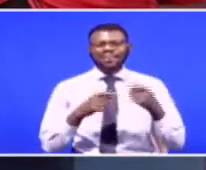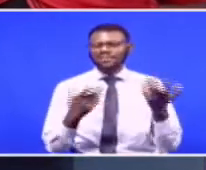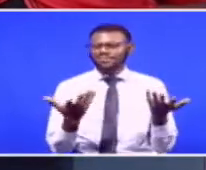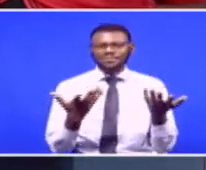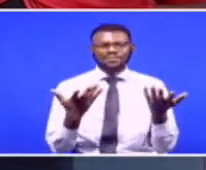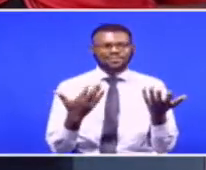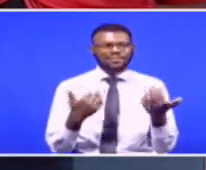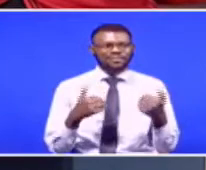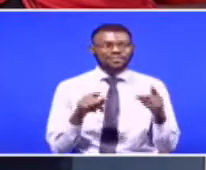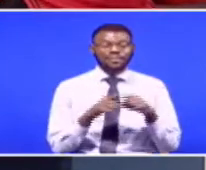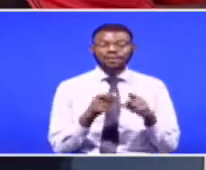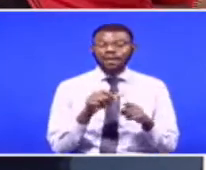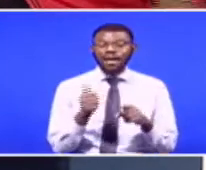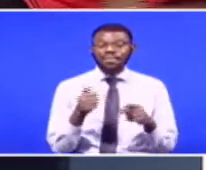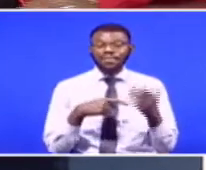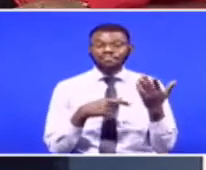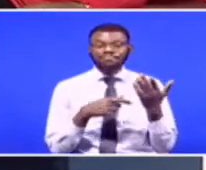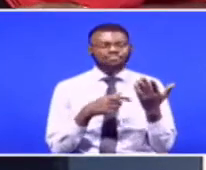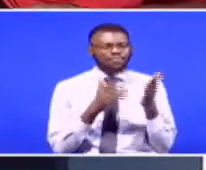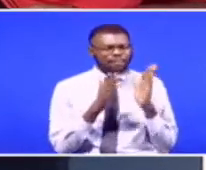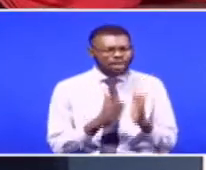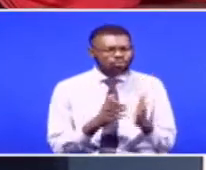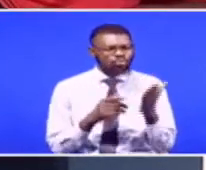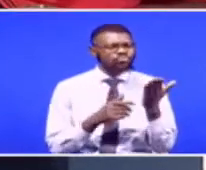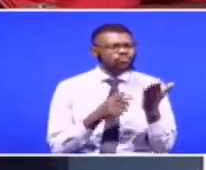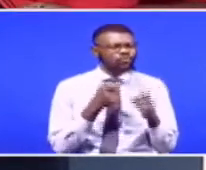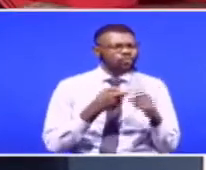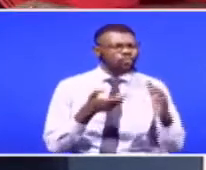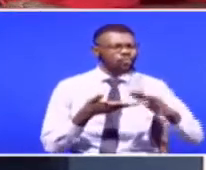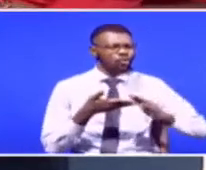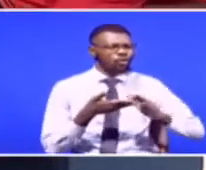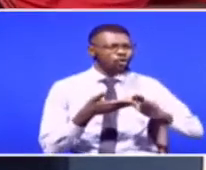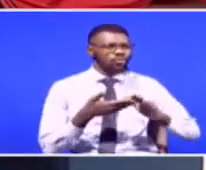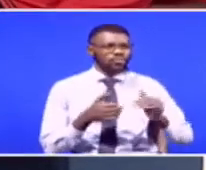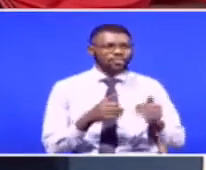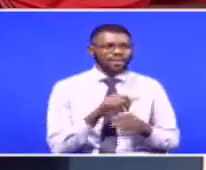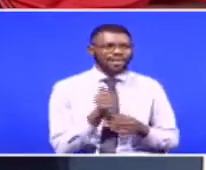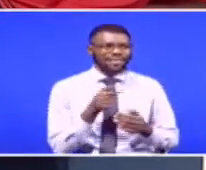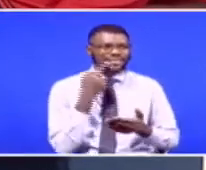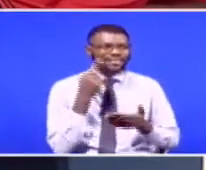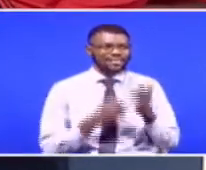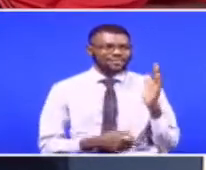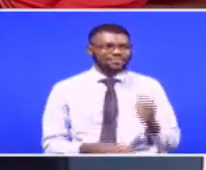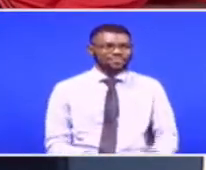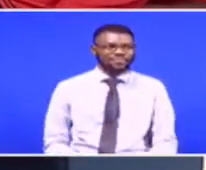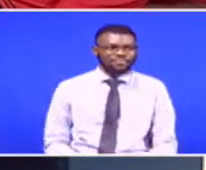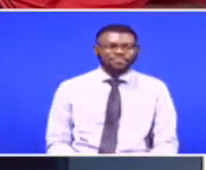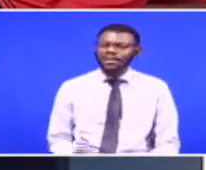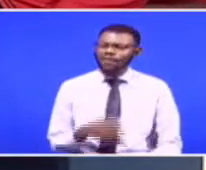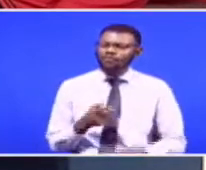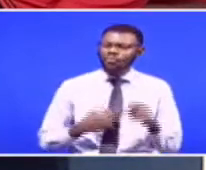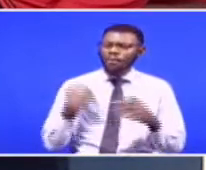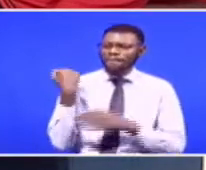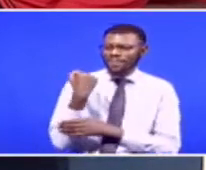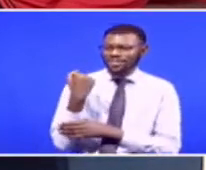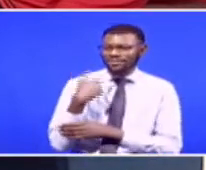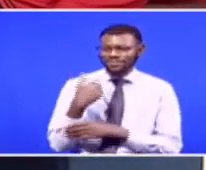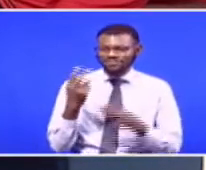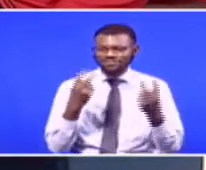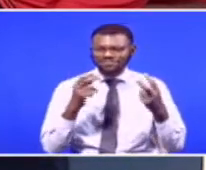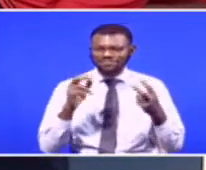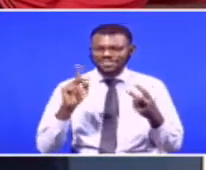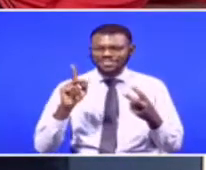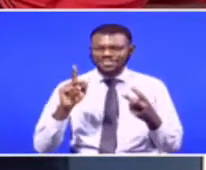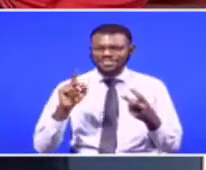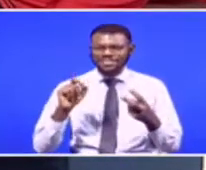Daktari Ngiela Ronald kutoka Mlolongo. Naam. Mwingine anasema, Liambila wa Mumias, natazama taarifa za